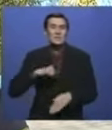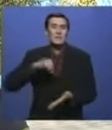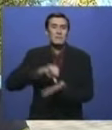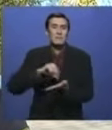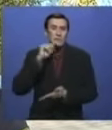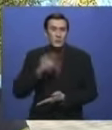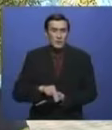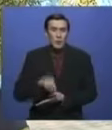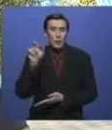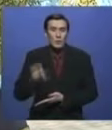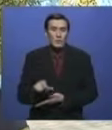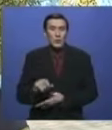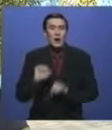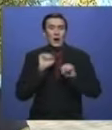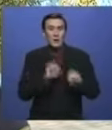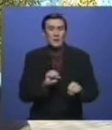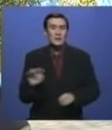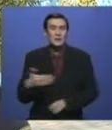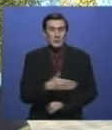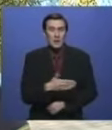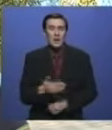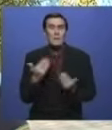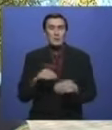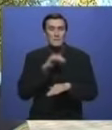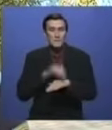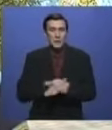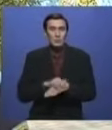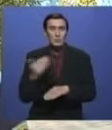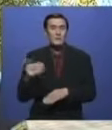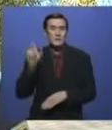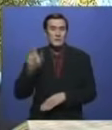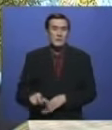причастен сотрудник органа по охране рыбных ресурсов. По данному факту в отношении